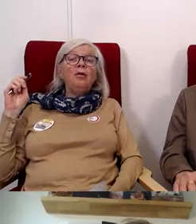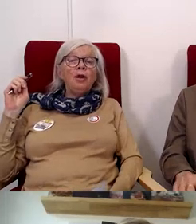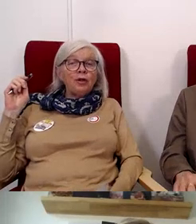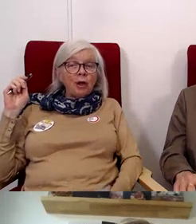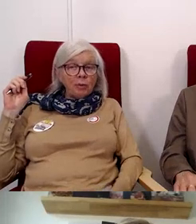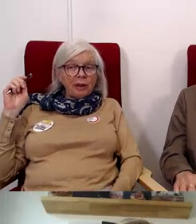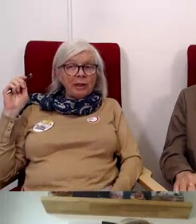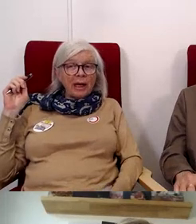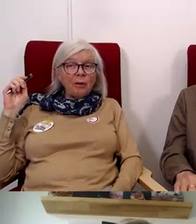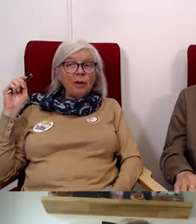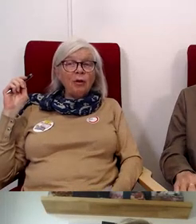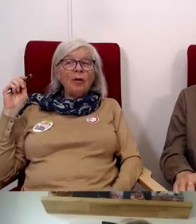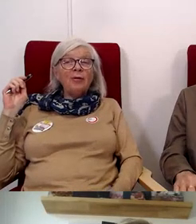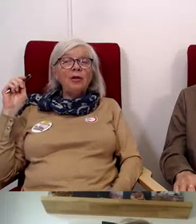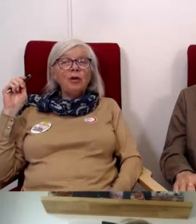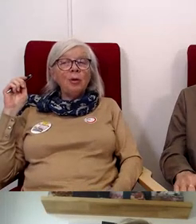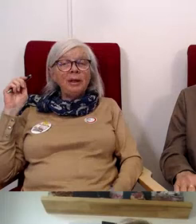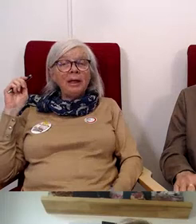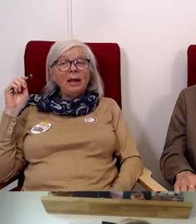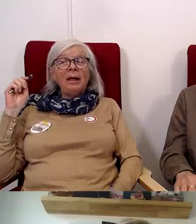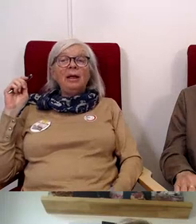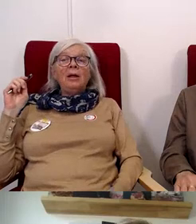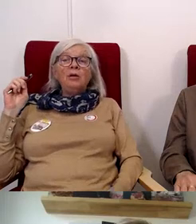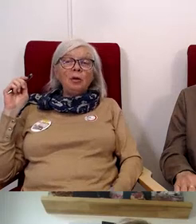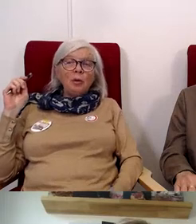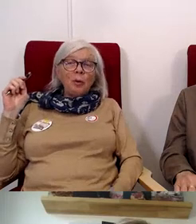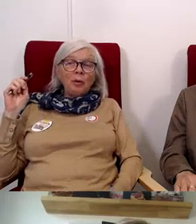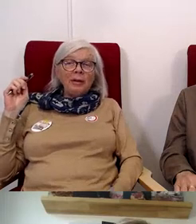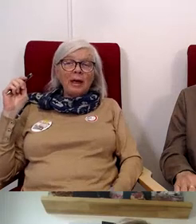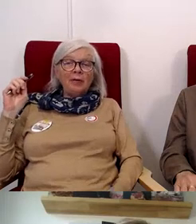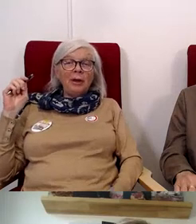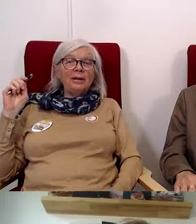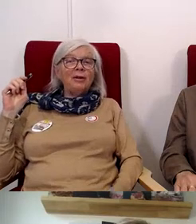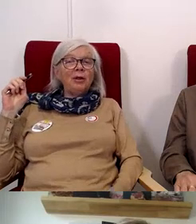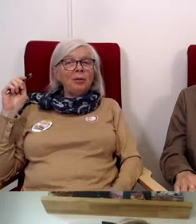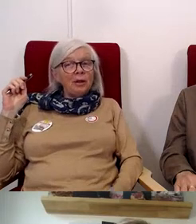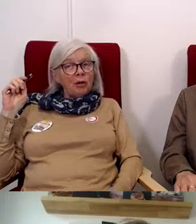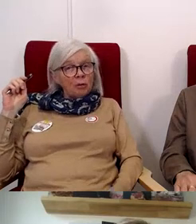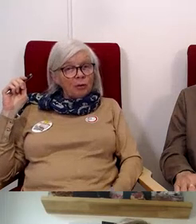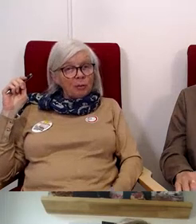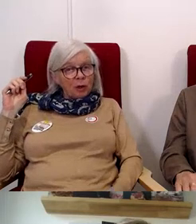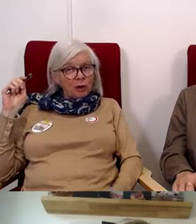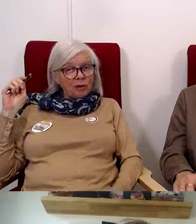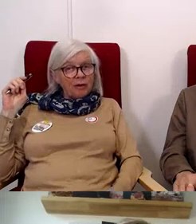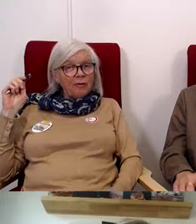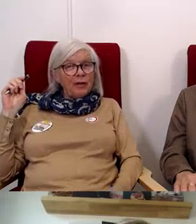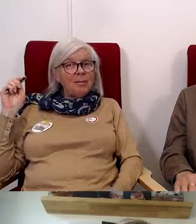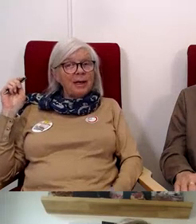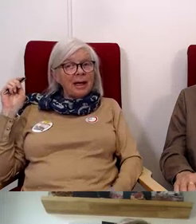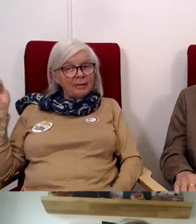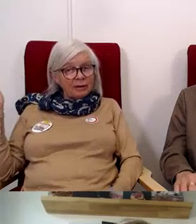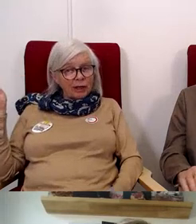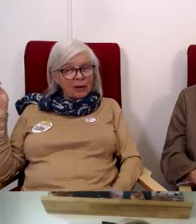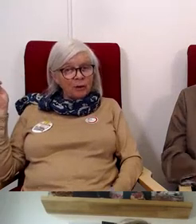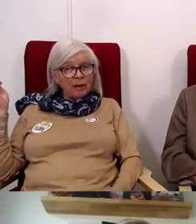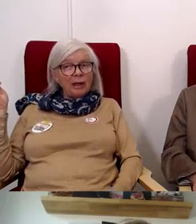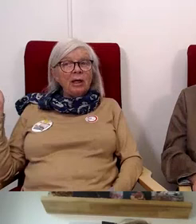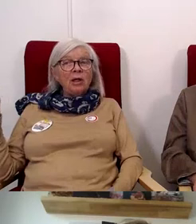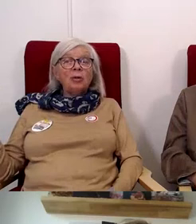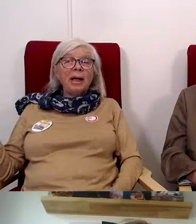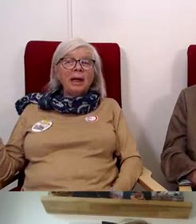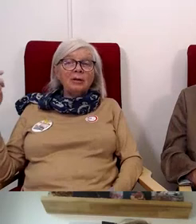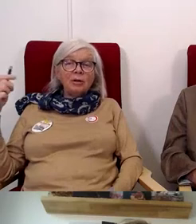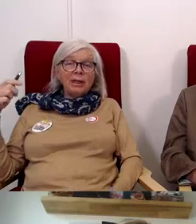funktionsnedsättning flyttar ut i skärgården. Och varför gör de det? Jo, därför att nu är det utbyggt fibernät i